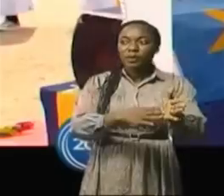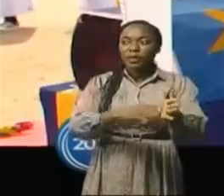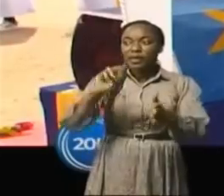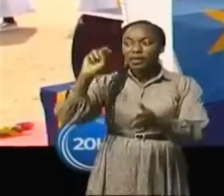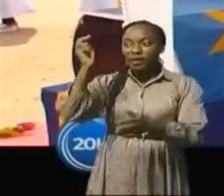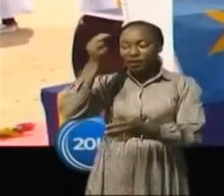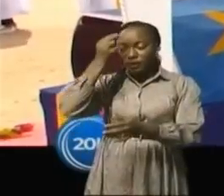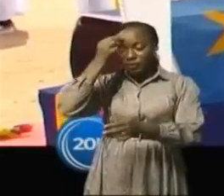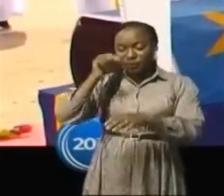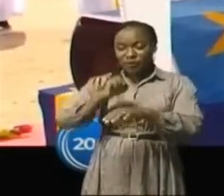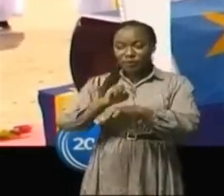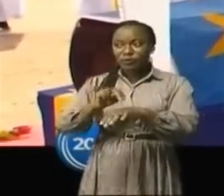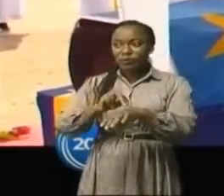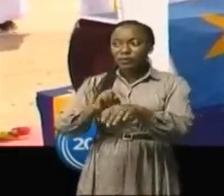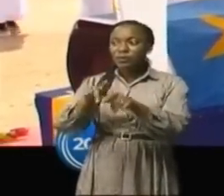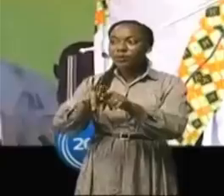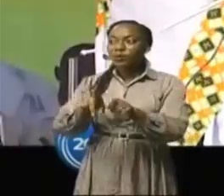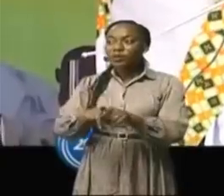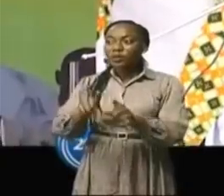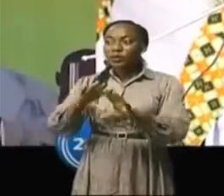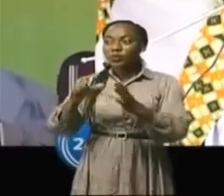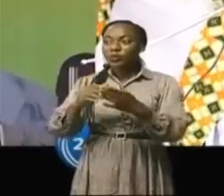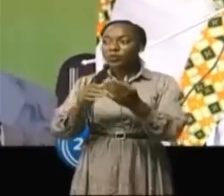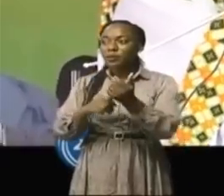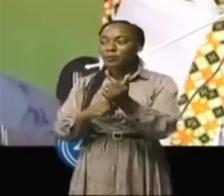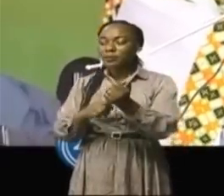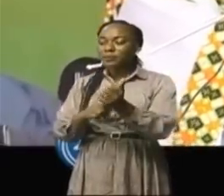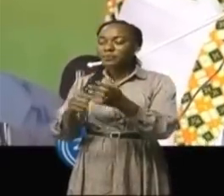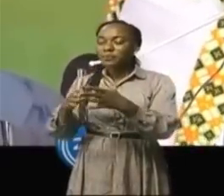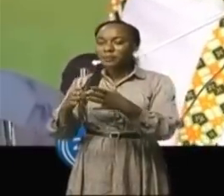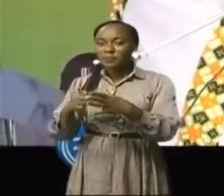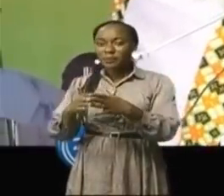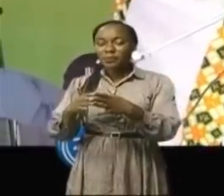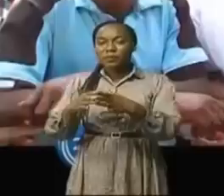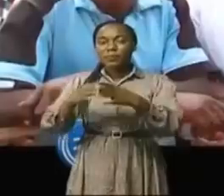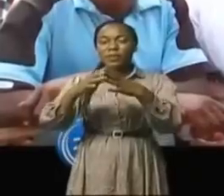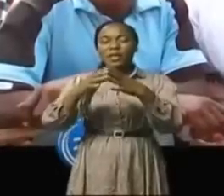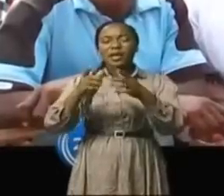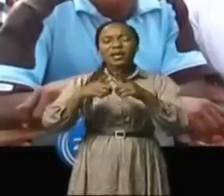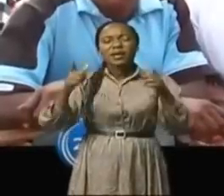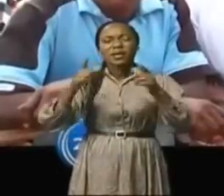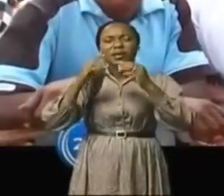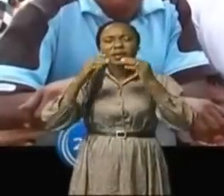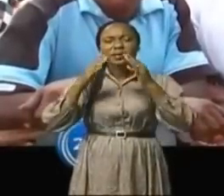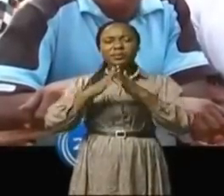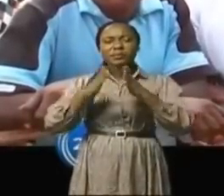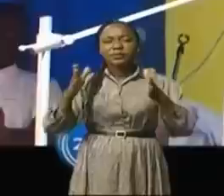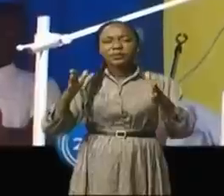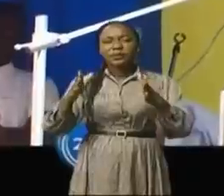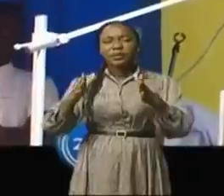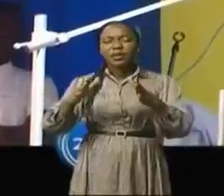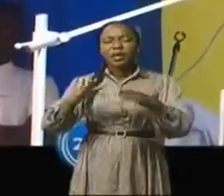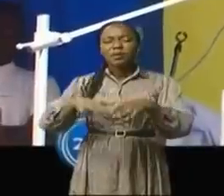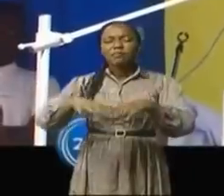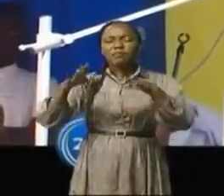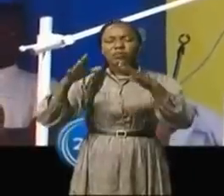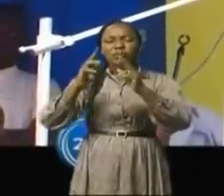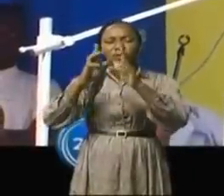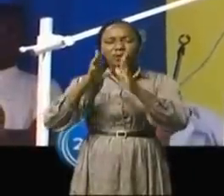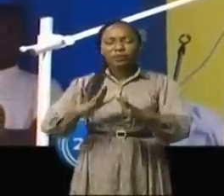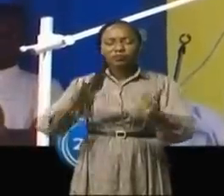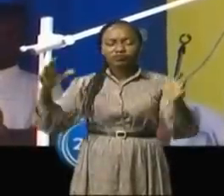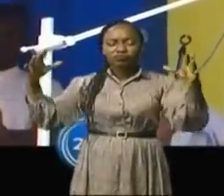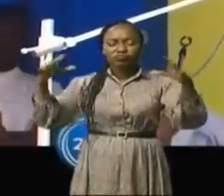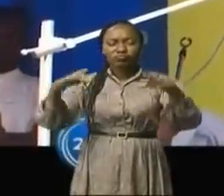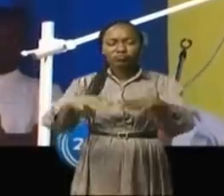national est un appel pour tout citoyen, a déclaré le célébrant de la messe qui a mobilisé les chrétiens du Sankuru. Nous